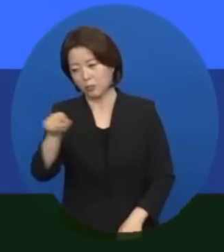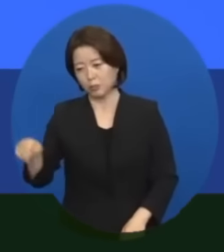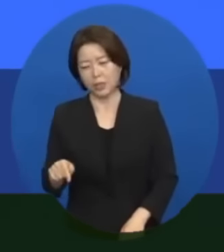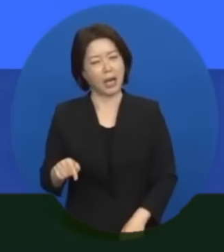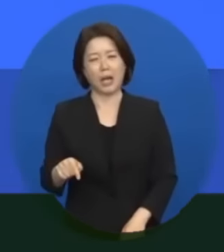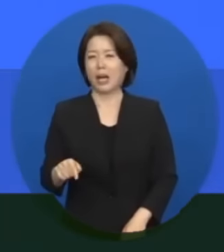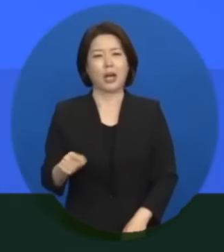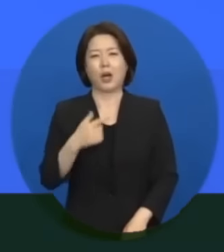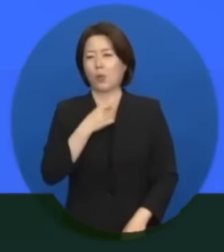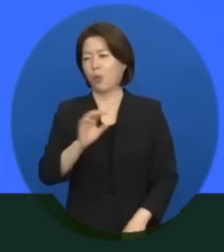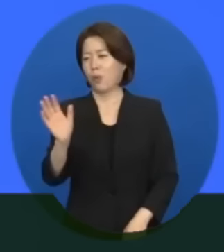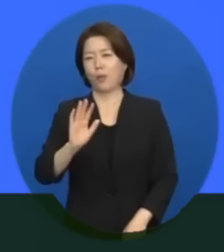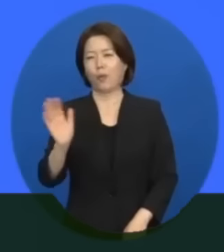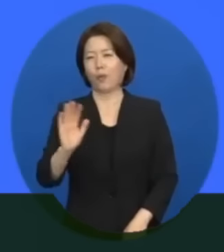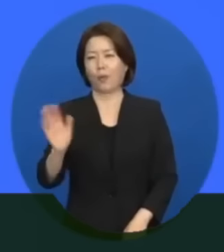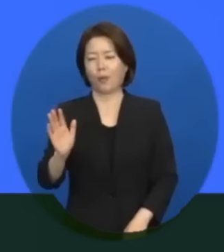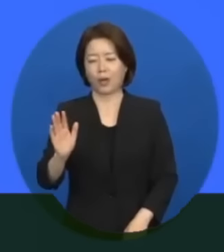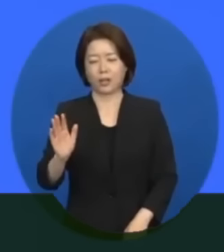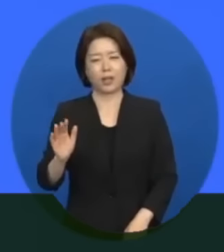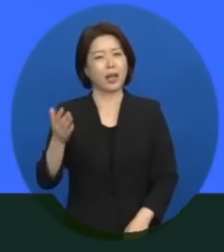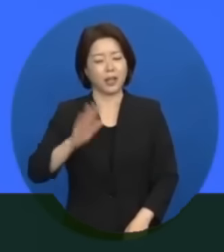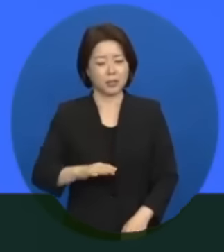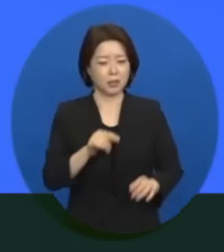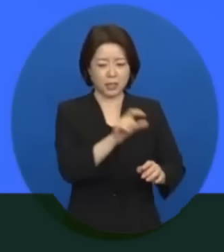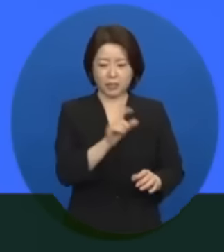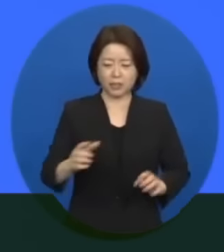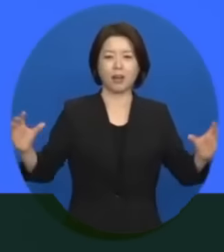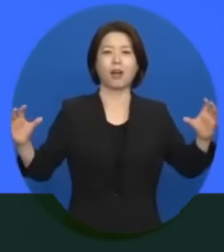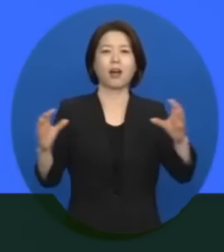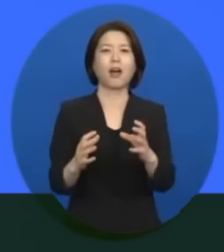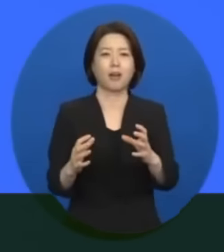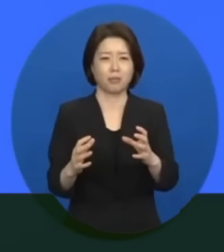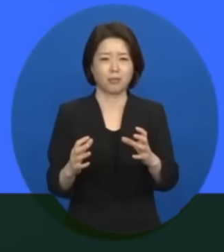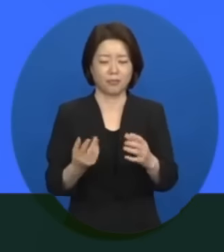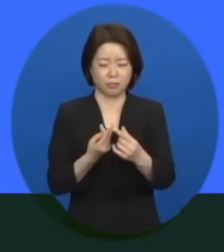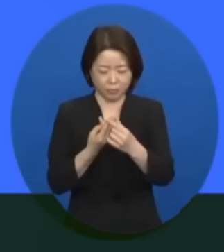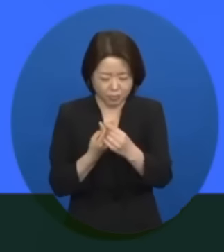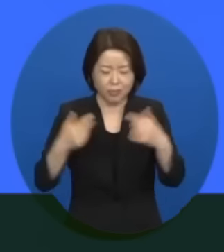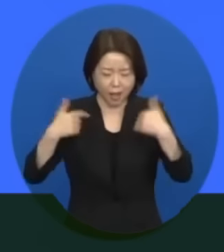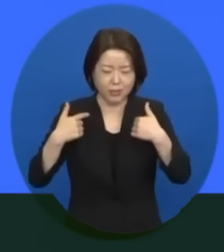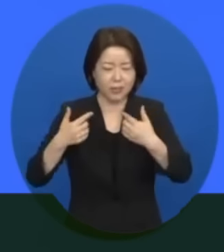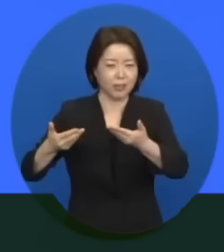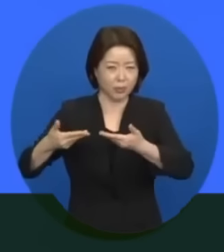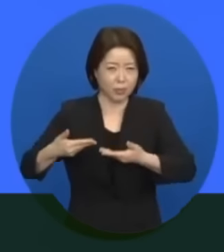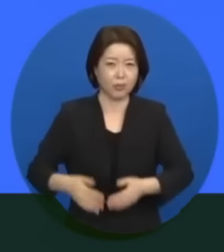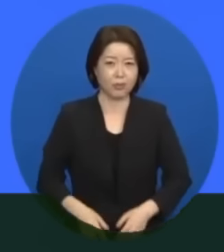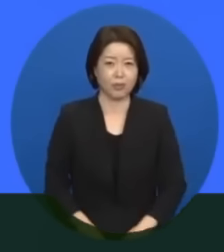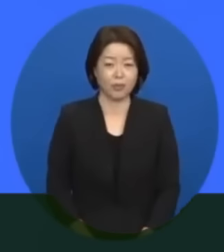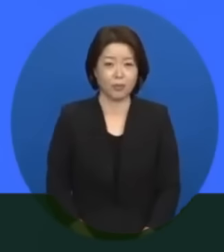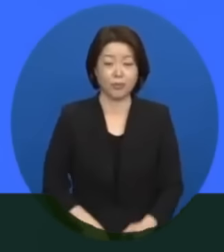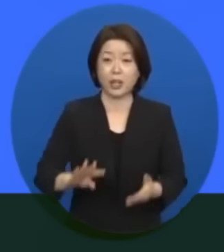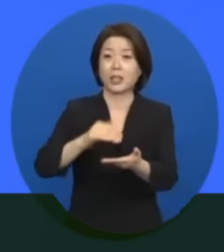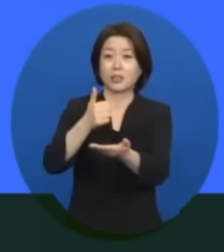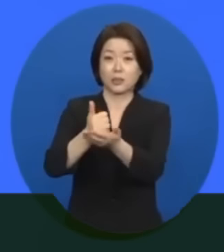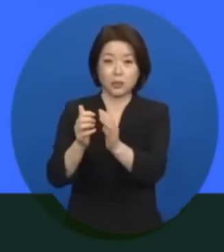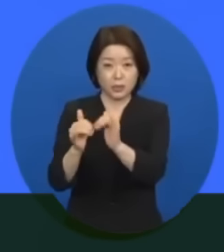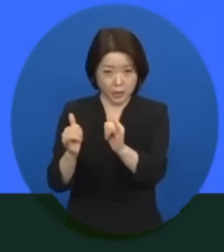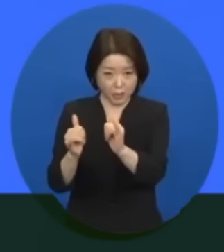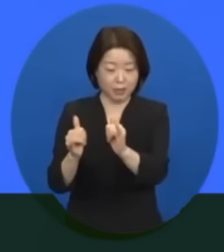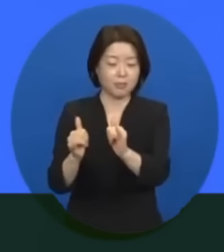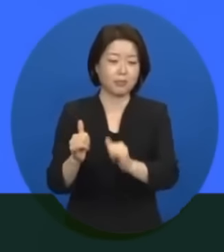원치 않는 말씀인데이 세트로 간다는 겁니다 세트로 간다는 거예 그러니까 그리스도인들에게